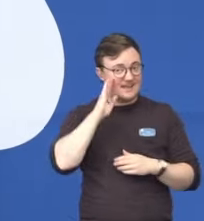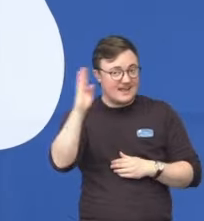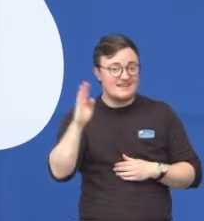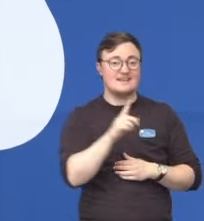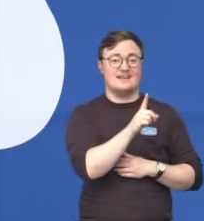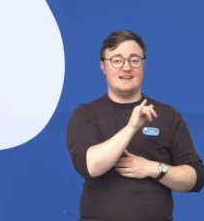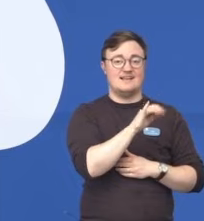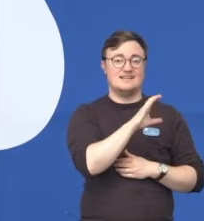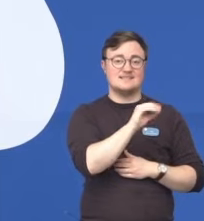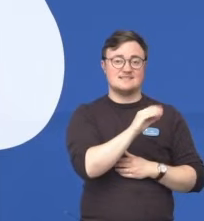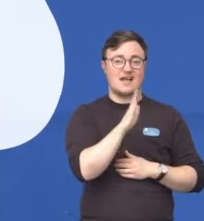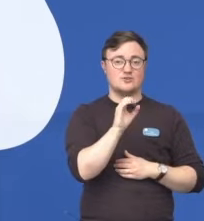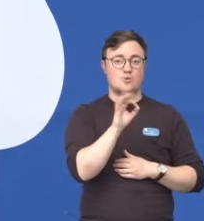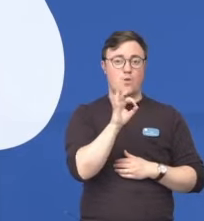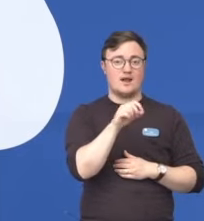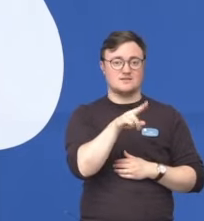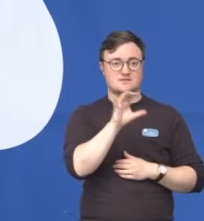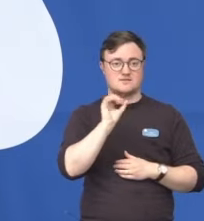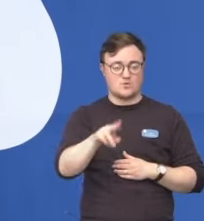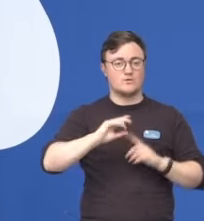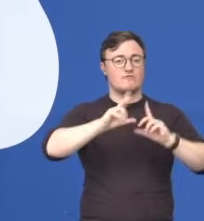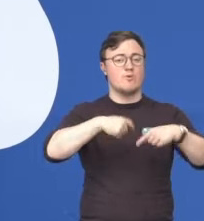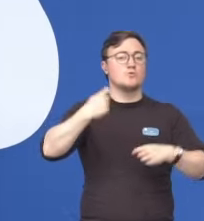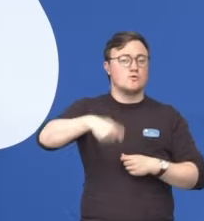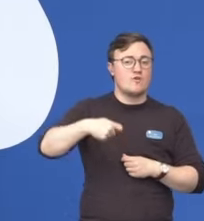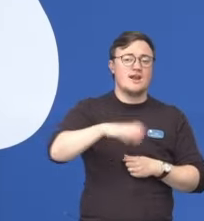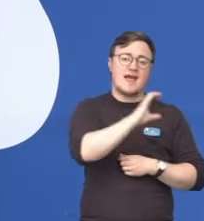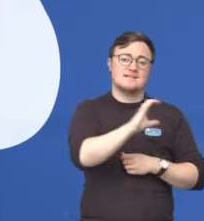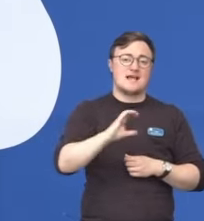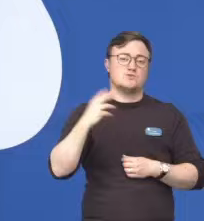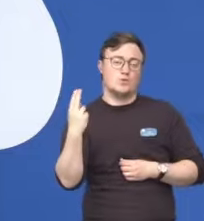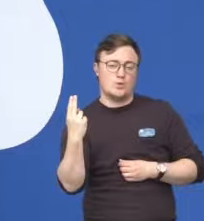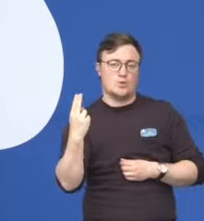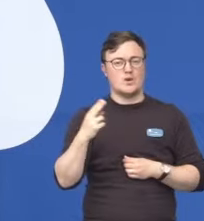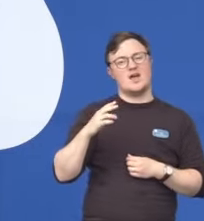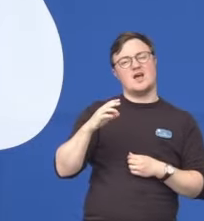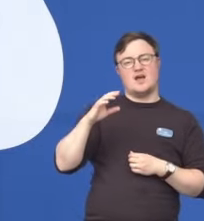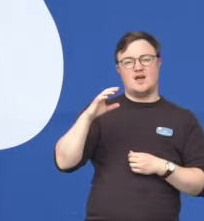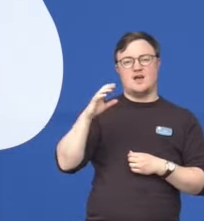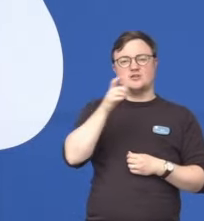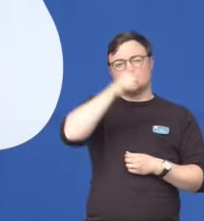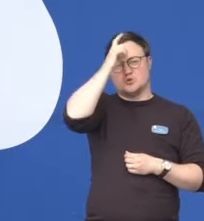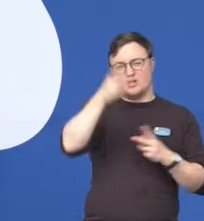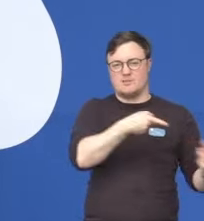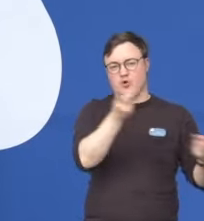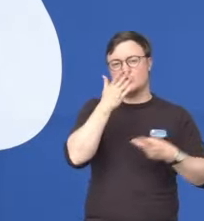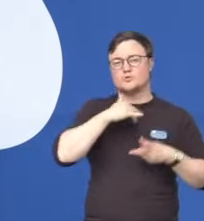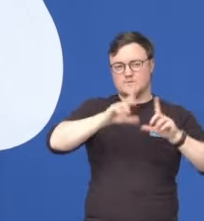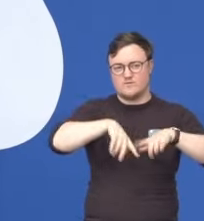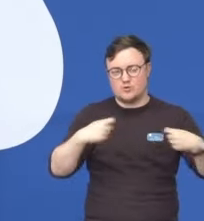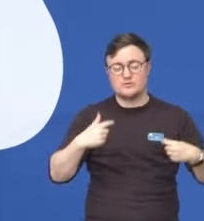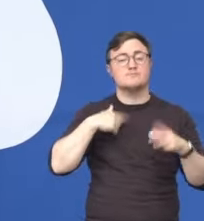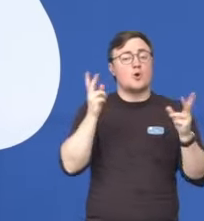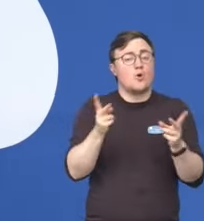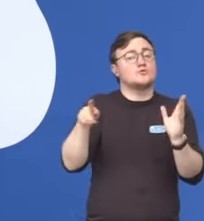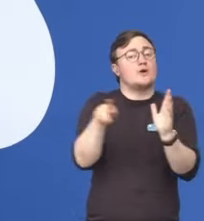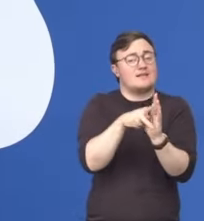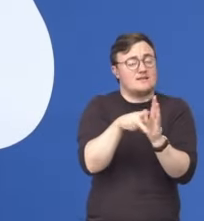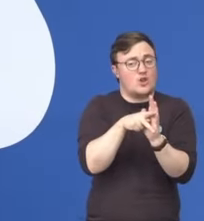Johansson Nåbo heter jag, är förbundsordförande för SSU som är Socialdemokraternas ungdomsförbund, och även jag är kandidat i det här valet, står på plats nummer 7